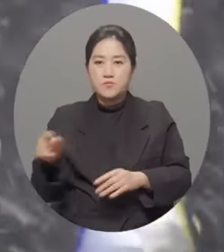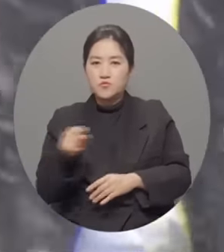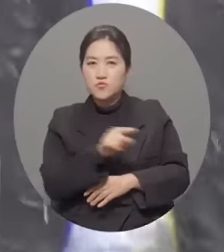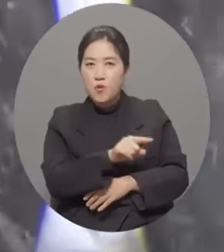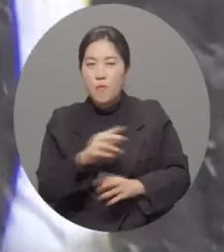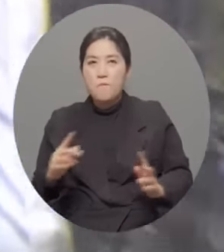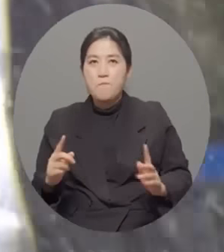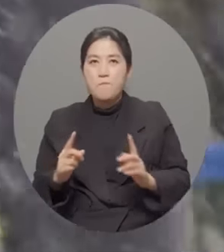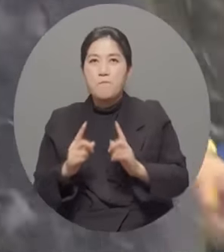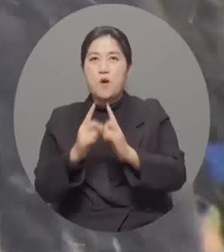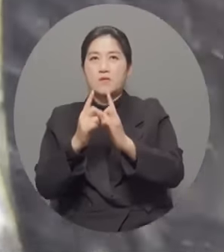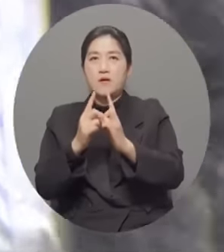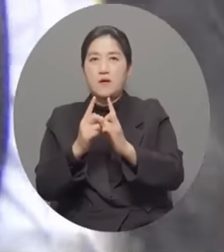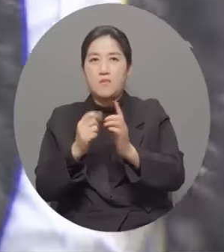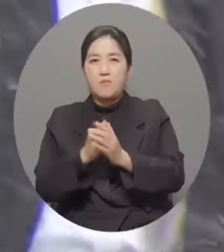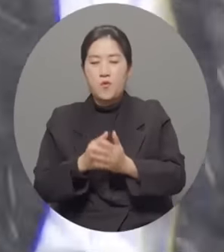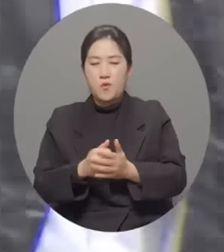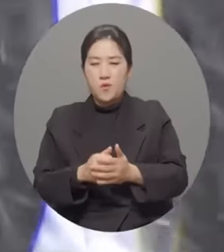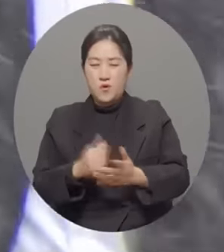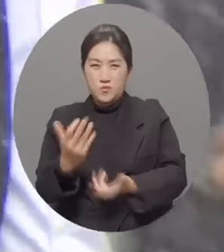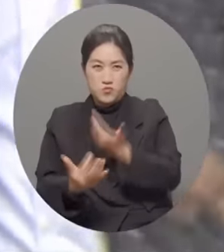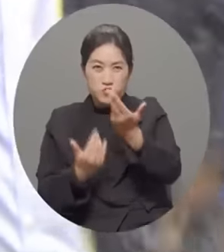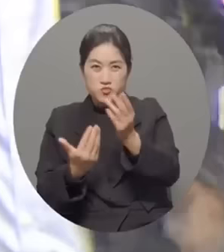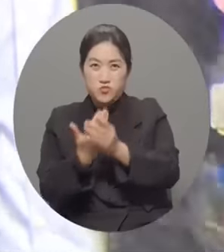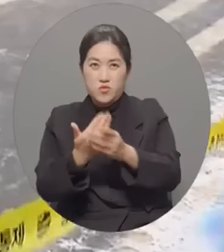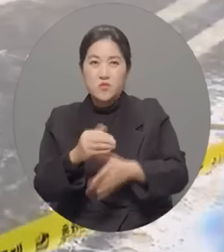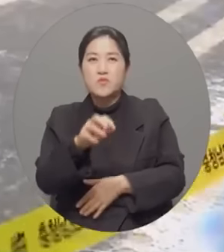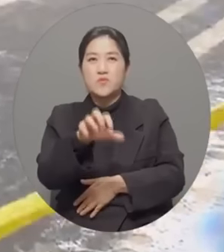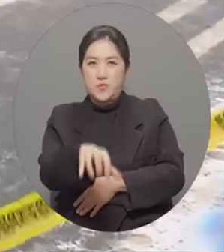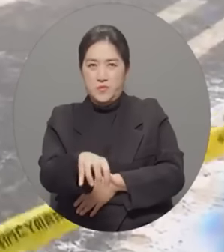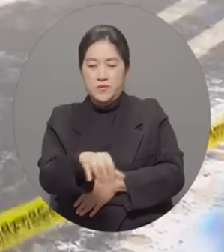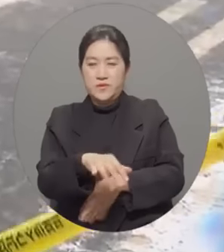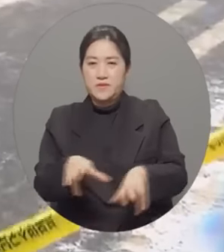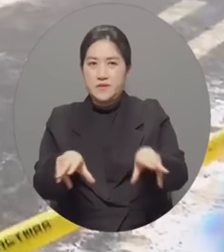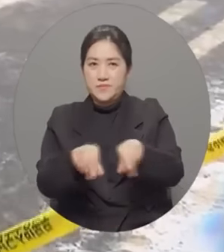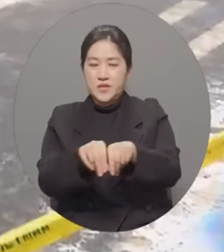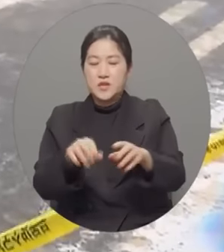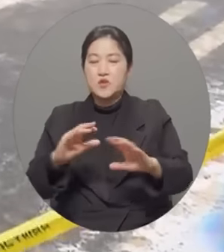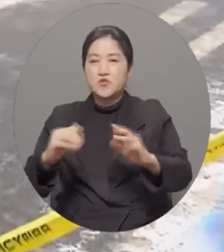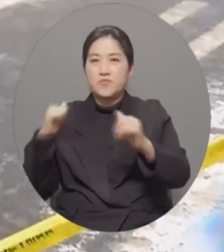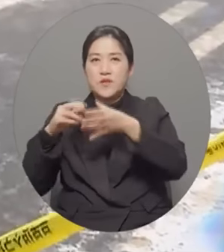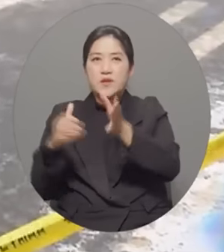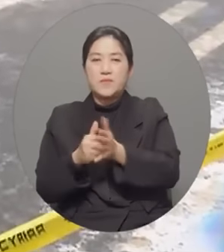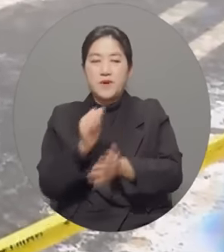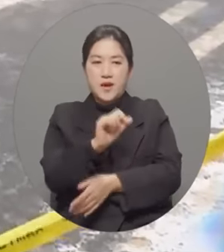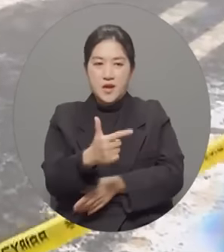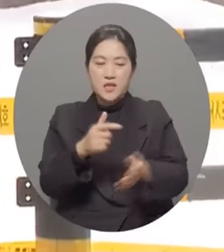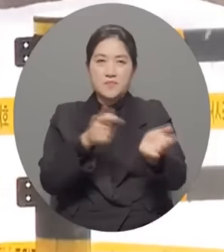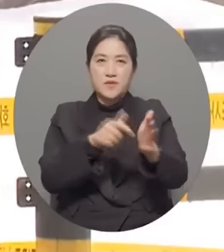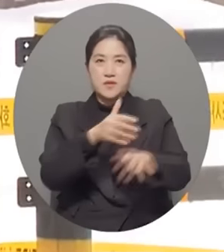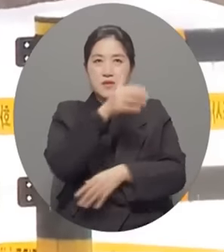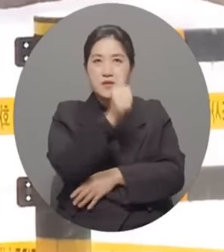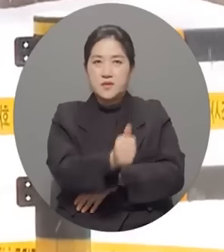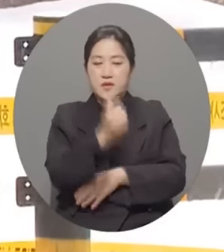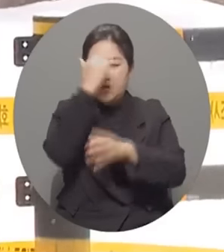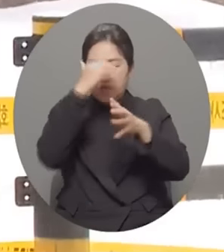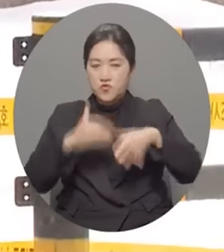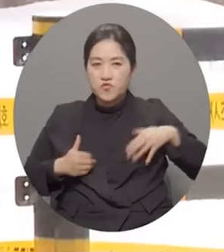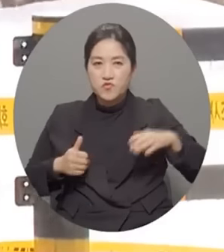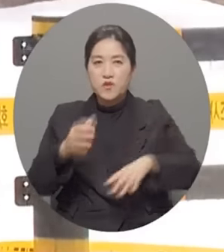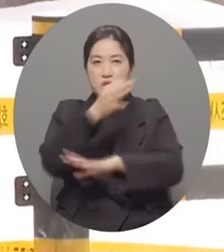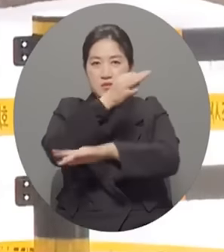만남이 재현장에서 이루어졌습니다. 국민의힘 한동훈 비대위원장은 충남 서천 시장 화재